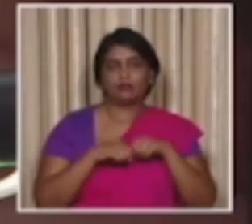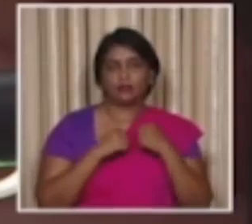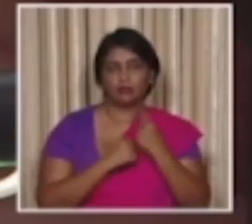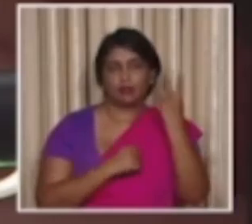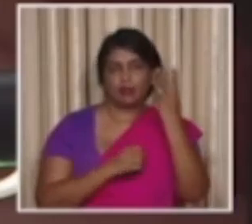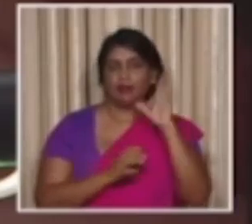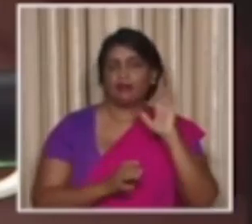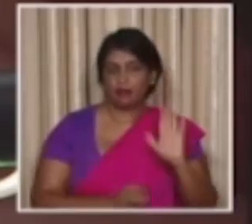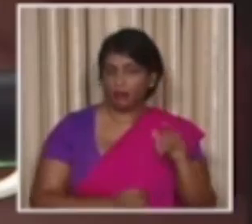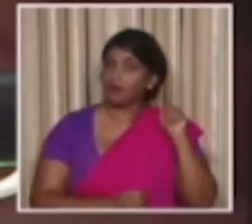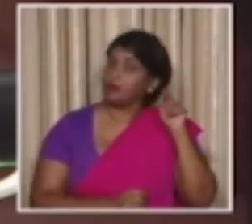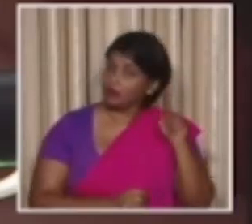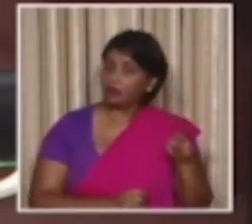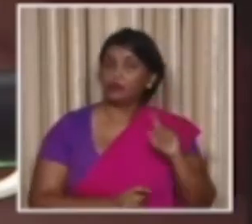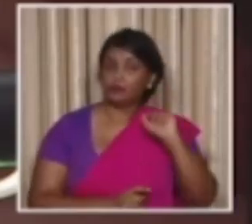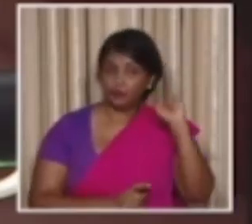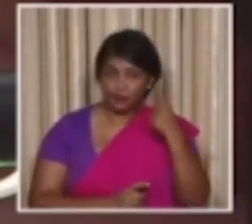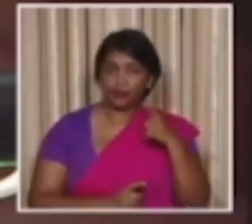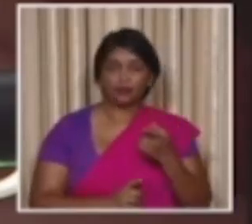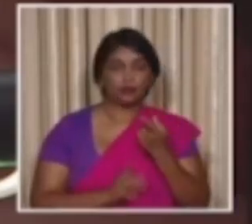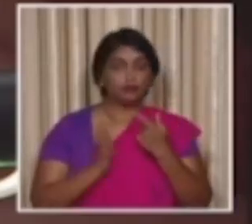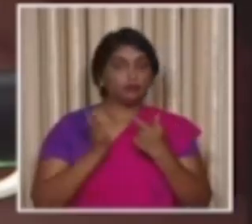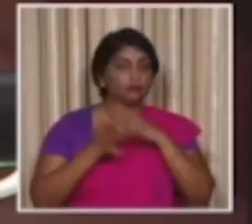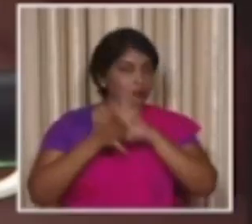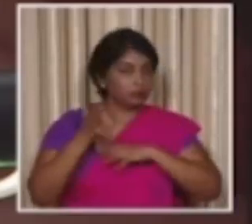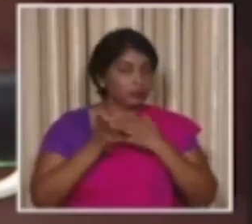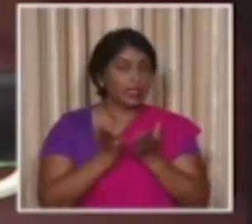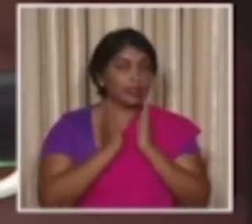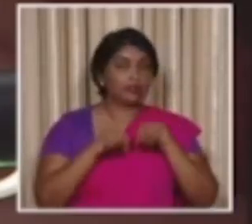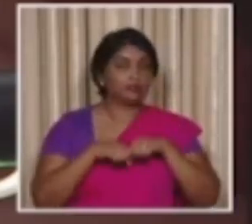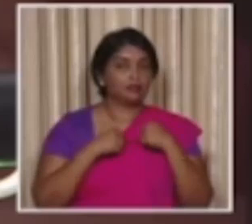पिरीवितराय तीयेन्नी एनसा पलमेमे पिरीवितरयांगें